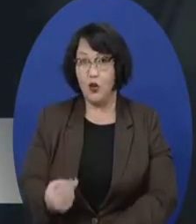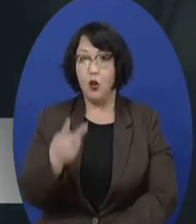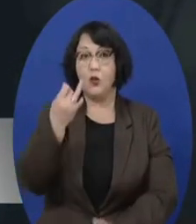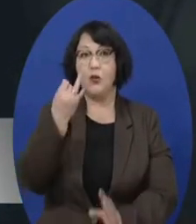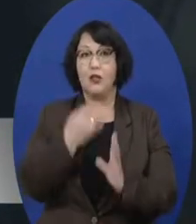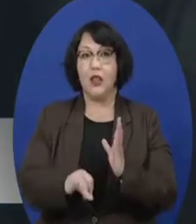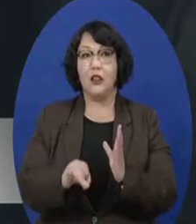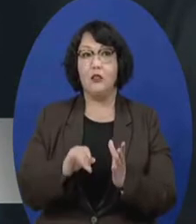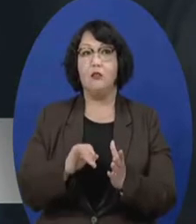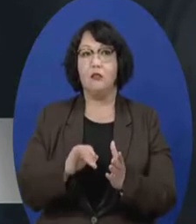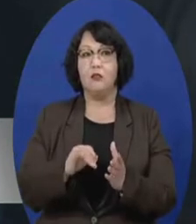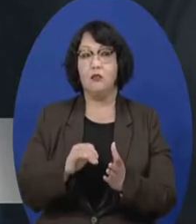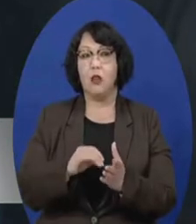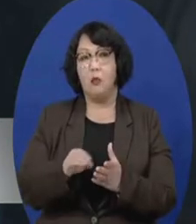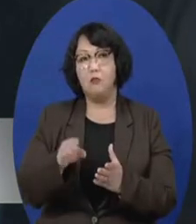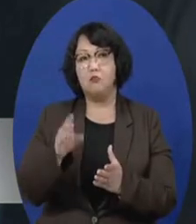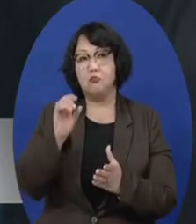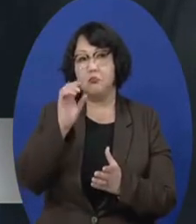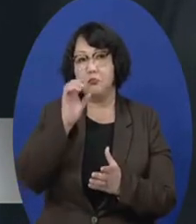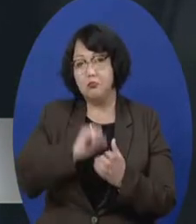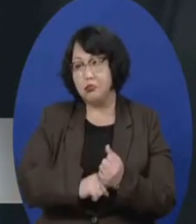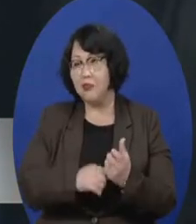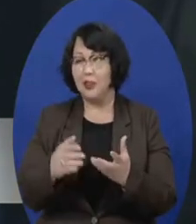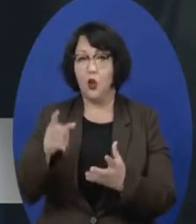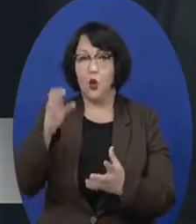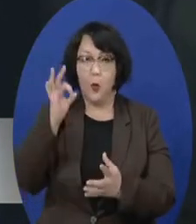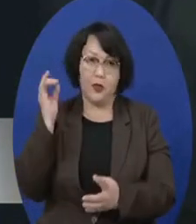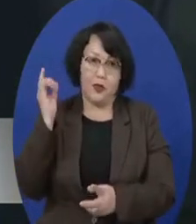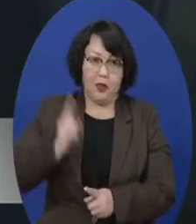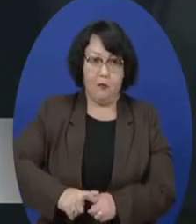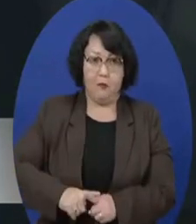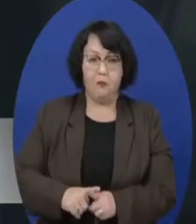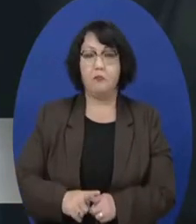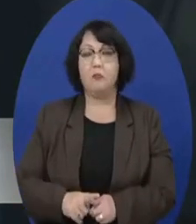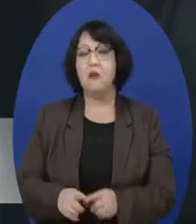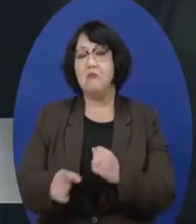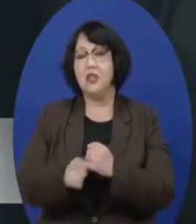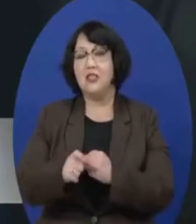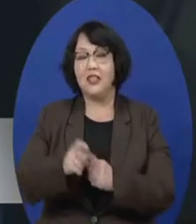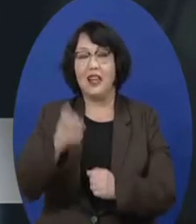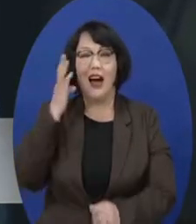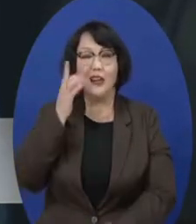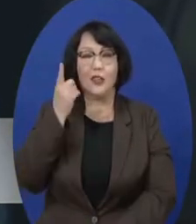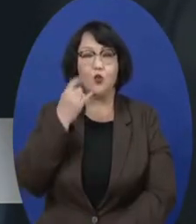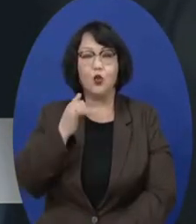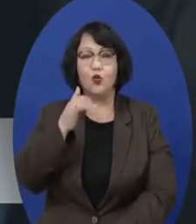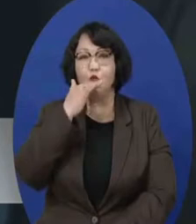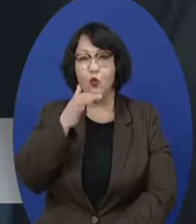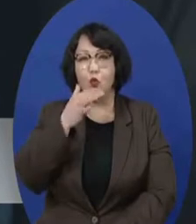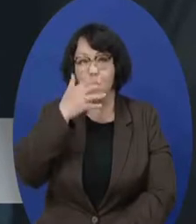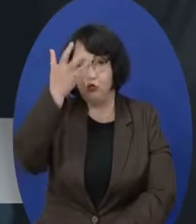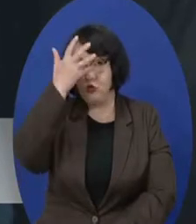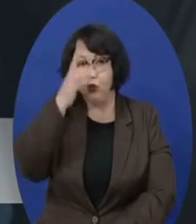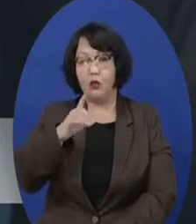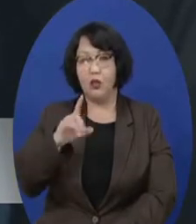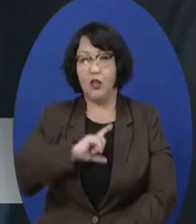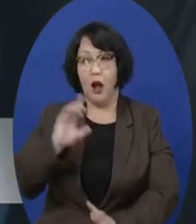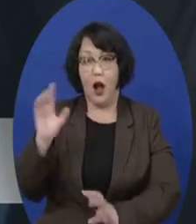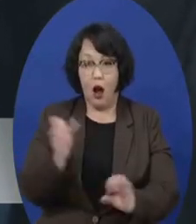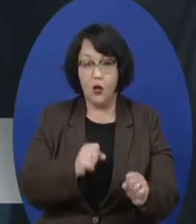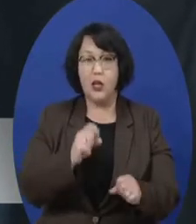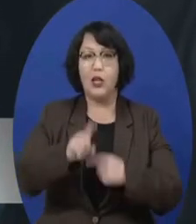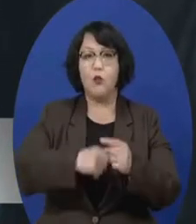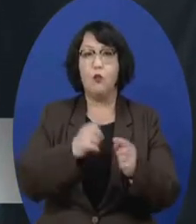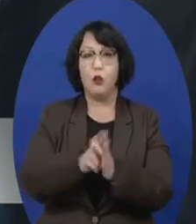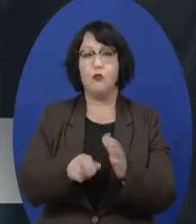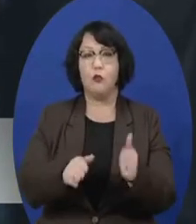төгрөнгөд татаж ил тавж байгаа. Тэрийг нэмэгдүүлэх тухайд асуудал байна. За мэдээж хэрэг мэрэгдэл арга зүйн зөвлөгөө бол төрөөмчид хэлснээр илүү болно. Гэхдээ одоо